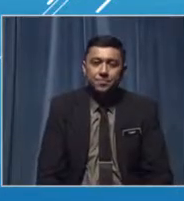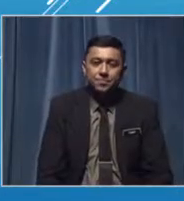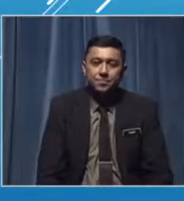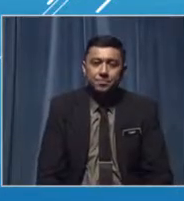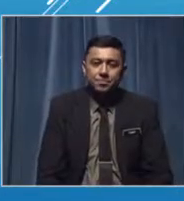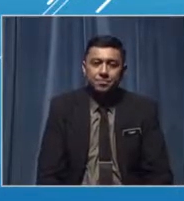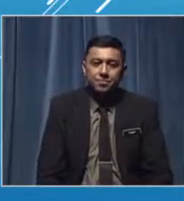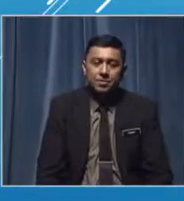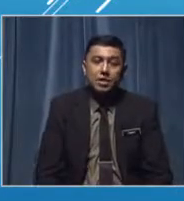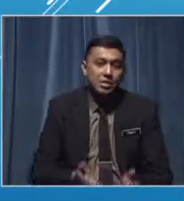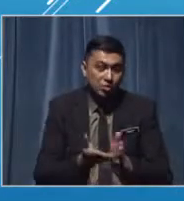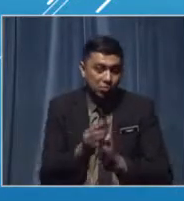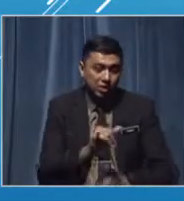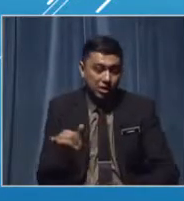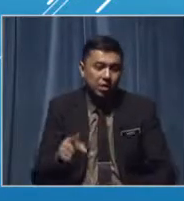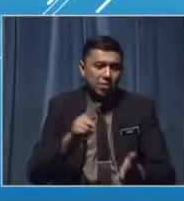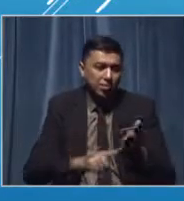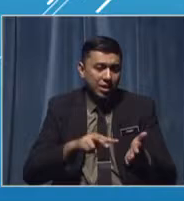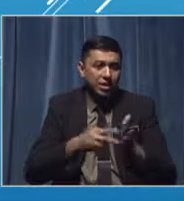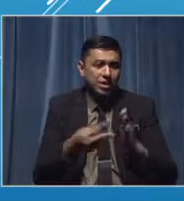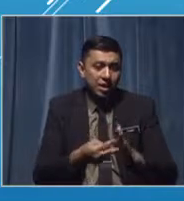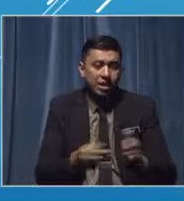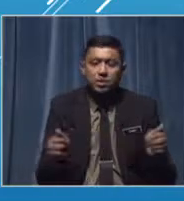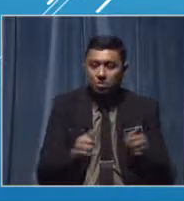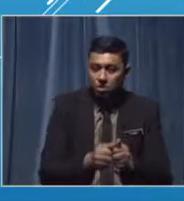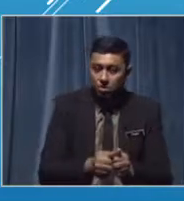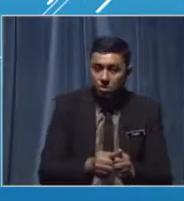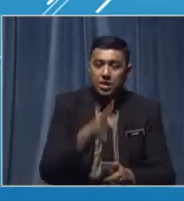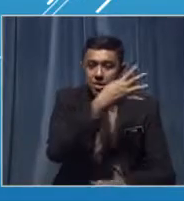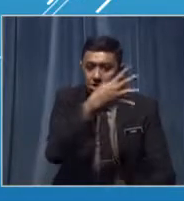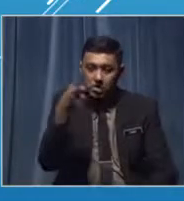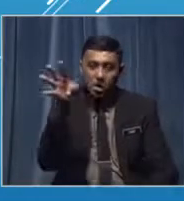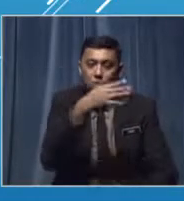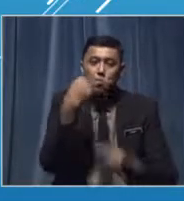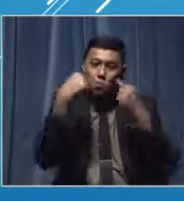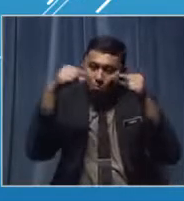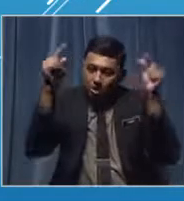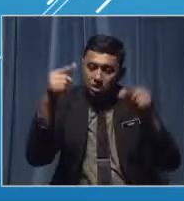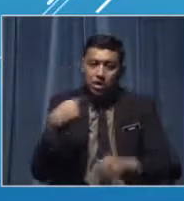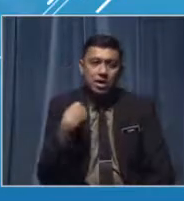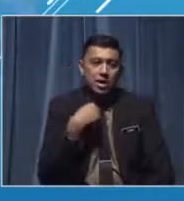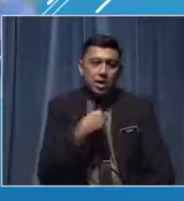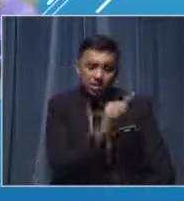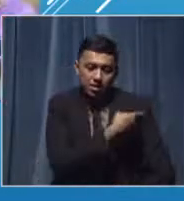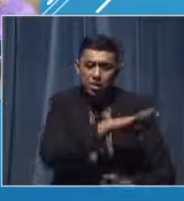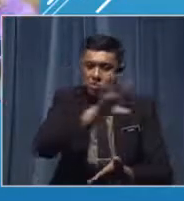Seterusnya, apakah yang dimaksudkan dengan jalur gemilang kami semua